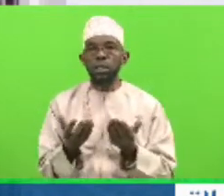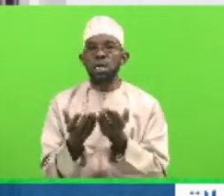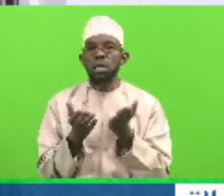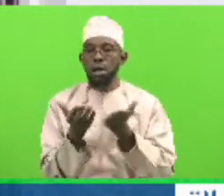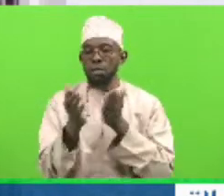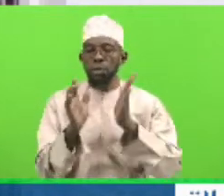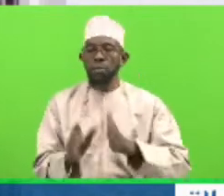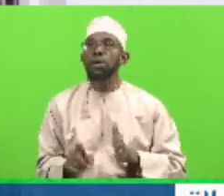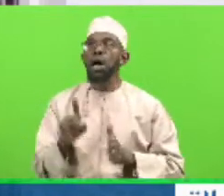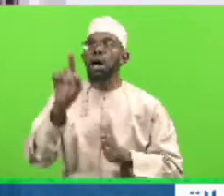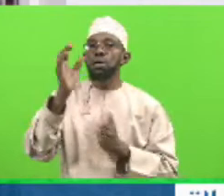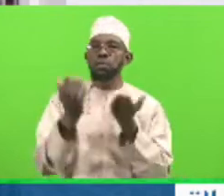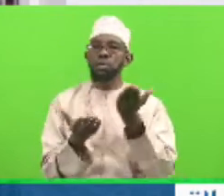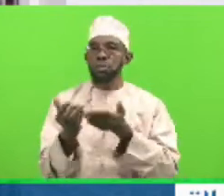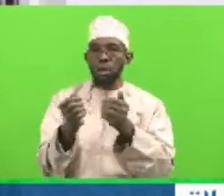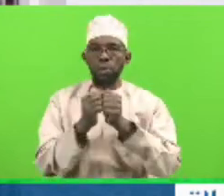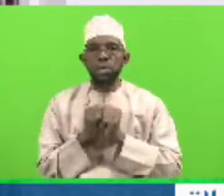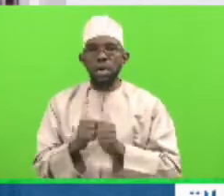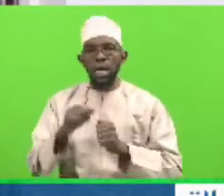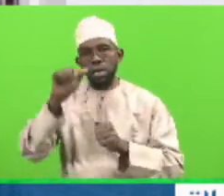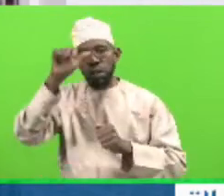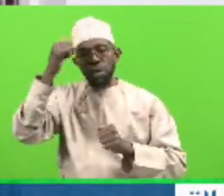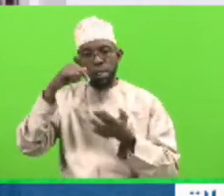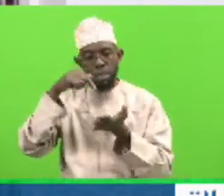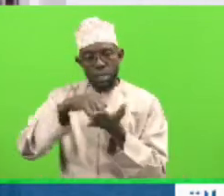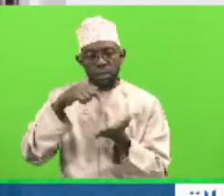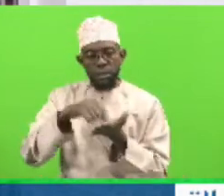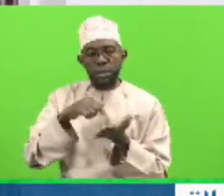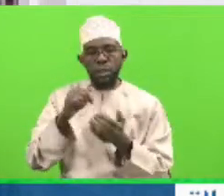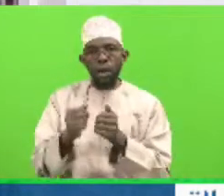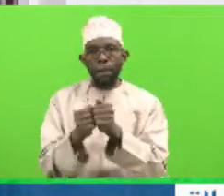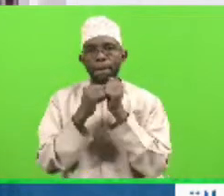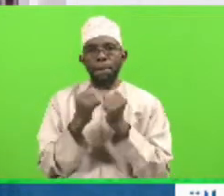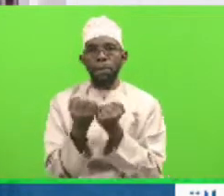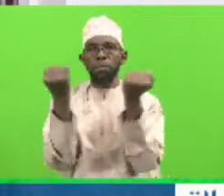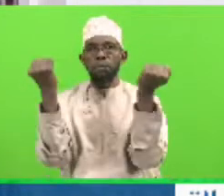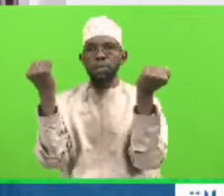الله، تيقنوا علم اليقين أن هذه شذوذ القدر الفضاء،